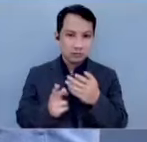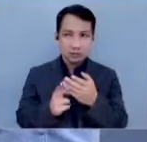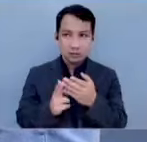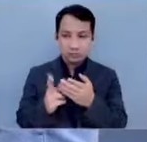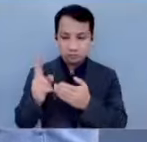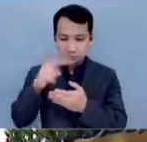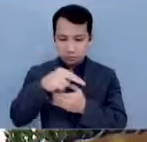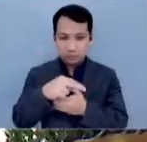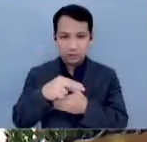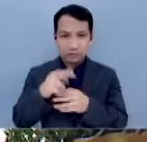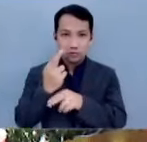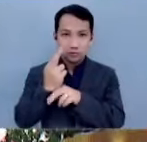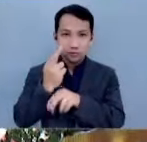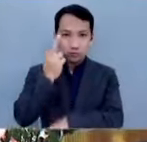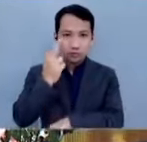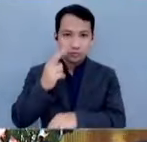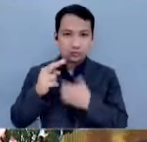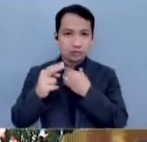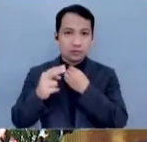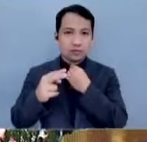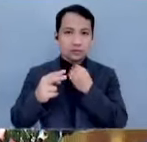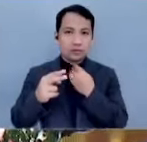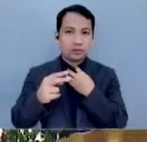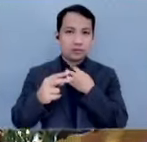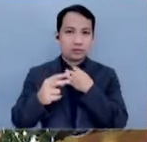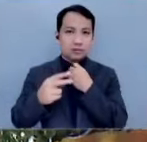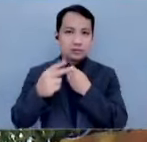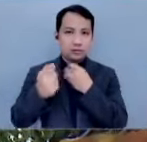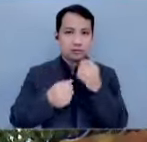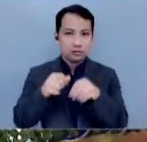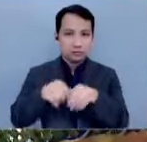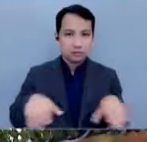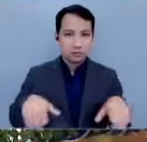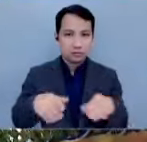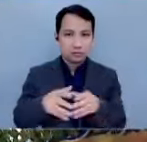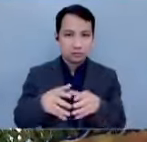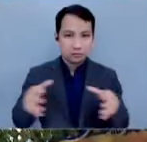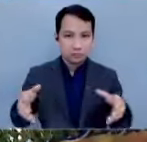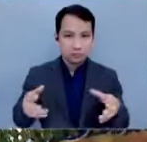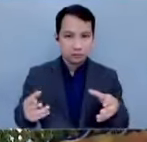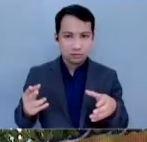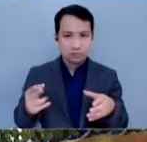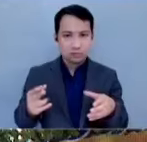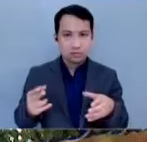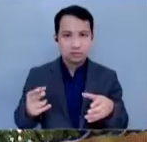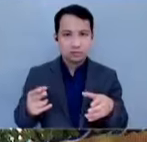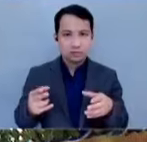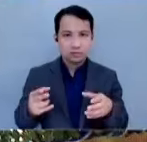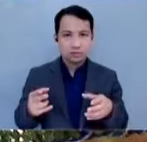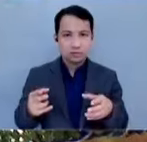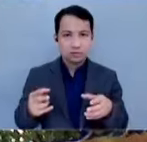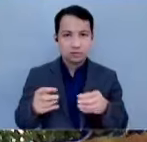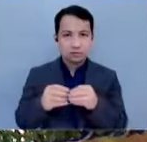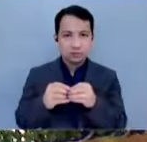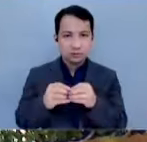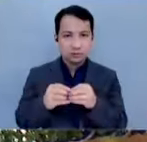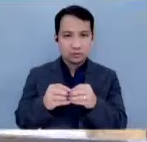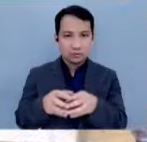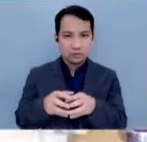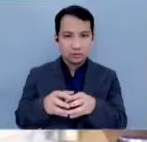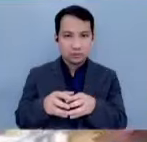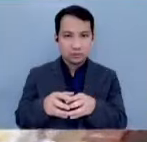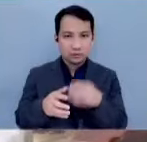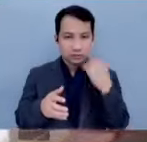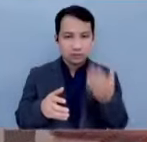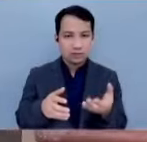Maybe every two years, you trim the roots para yung kung naman yung root. Kasi pag nasakal na yung roots, hindi na siya, mamamatay siya.